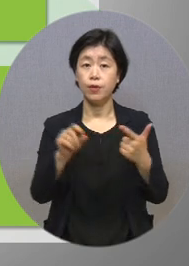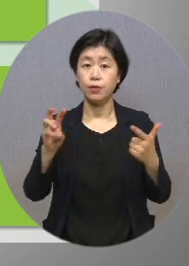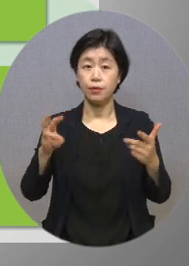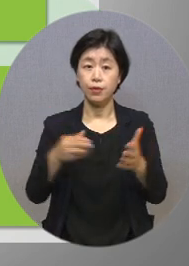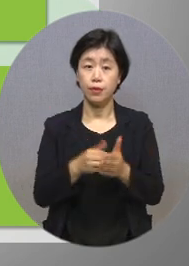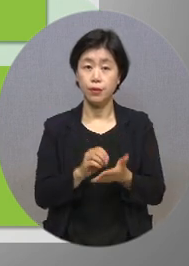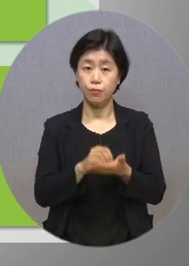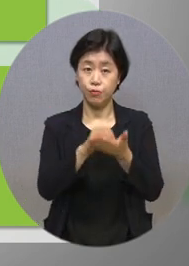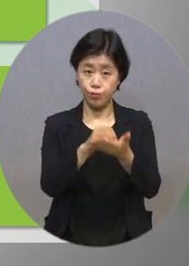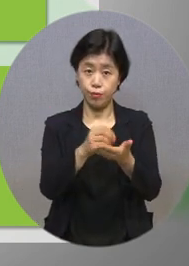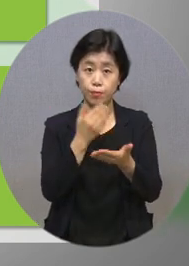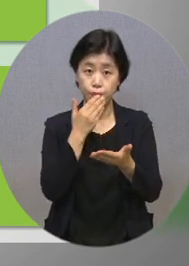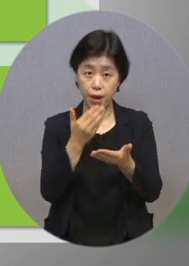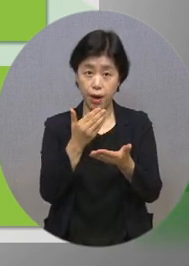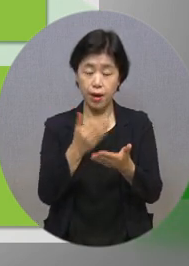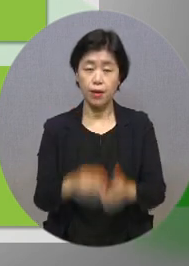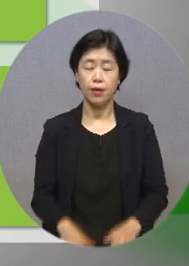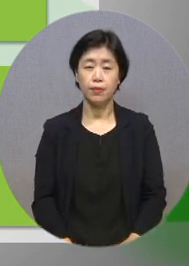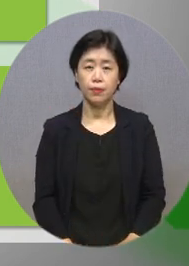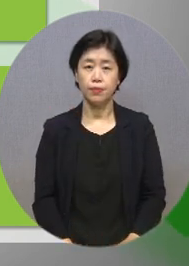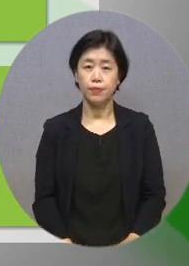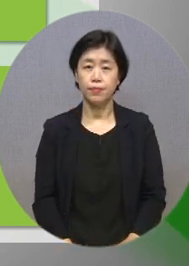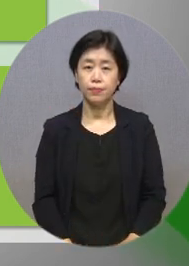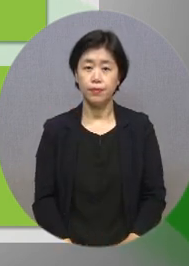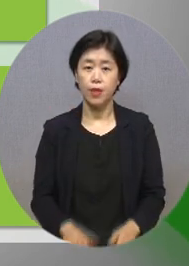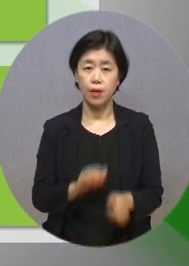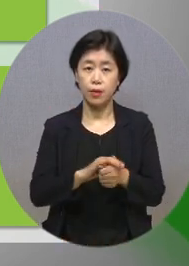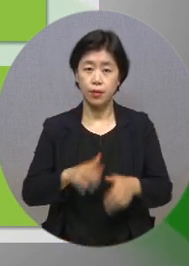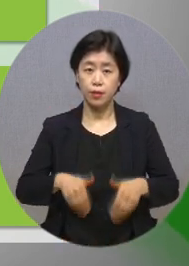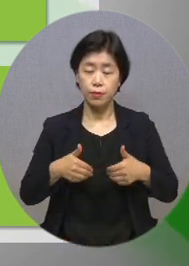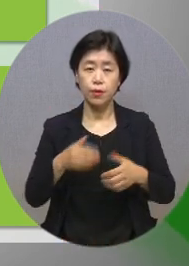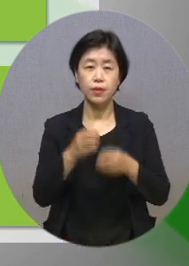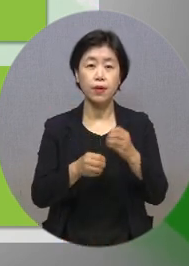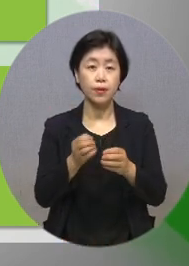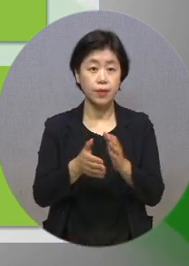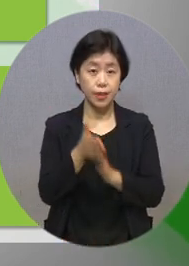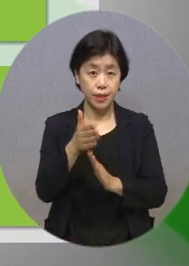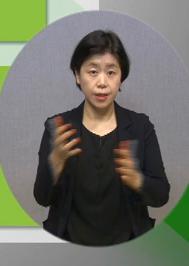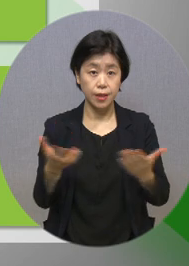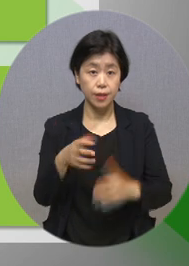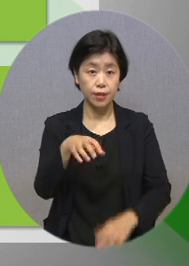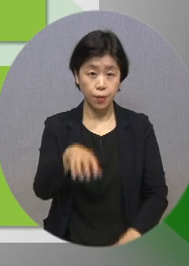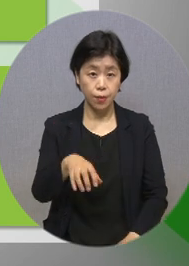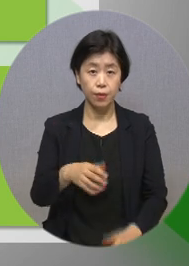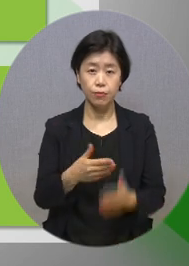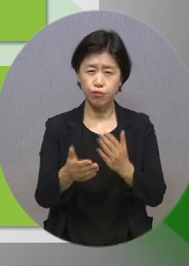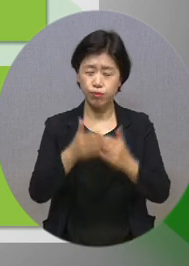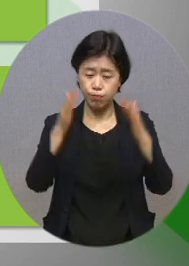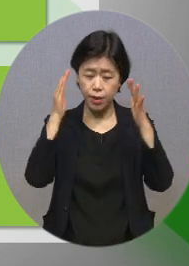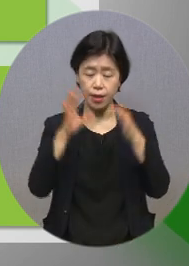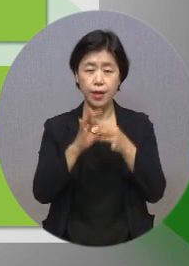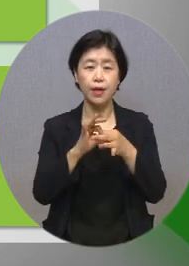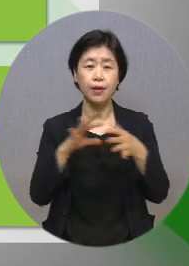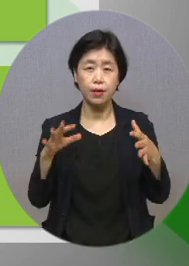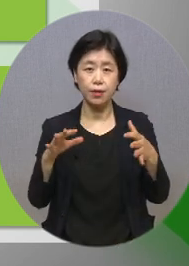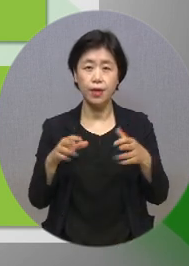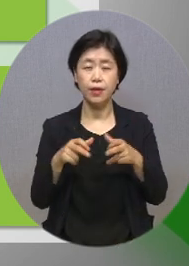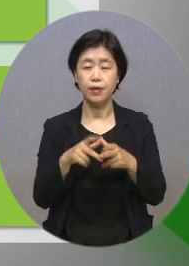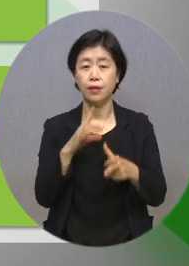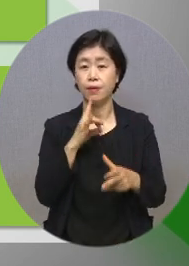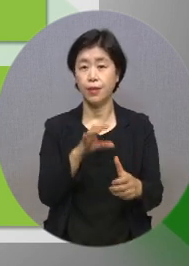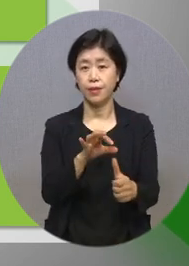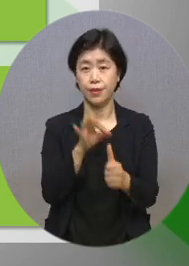근무지는 경상남도 창원시입니다. 경력과 학력은 무관하며 상용직을 채용합니다. 장애인만